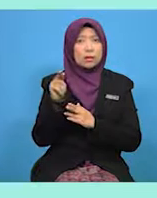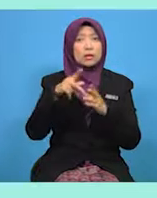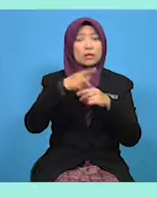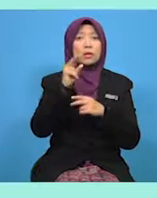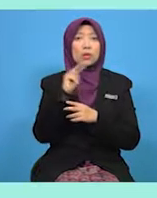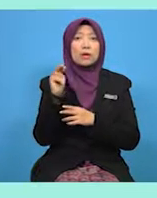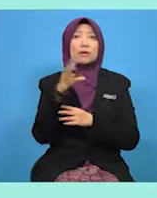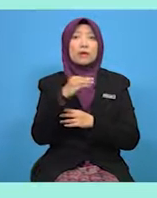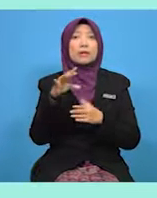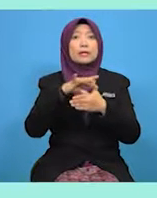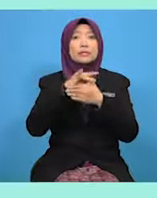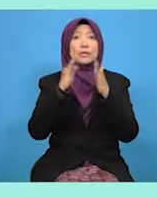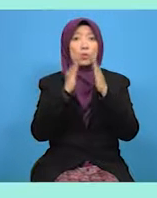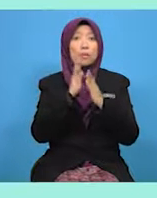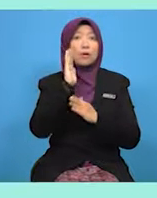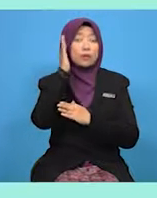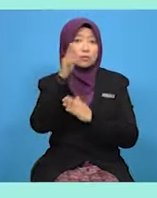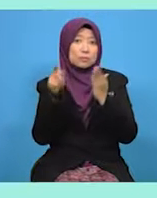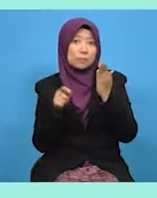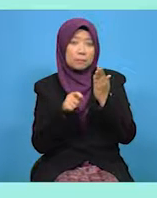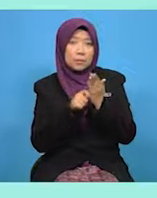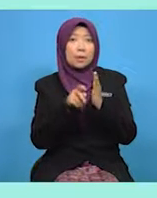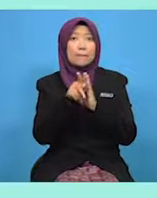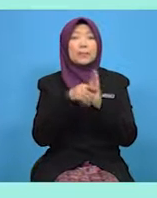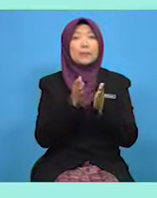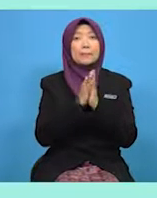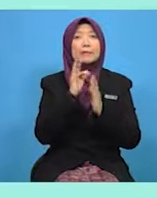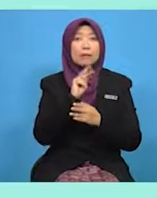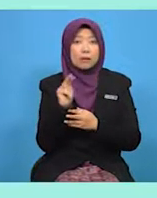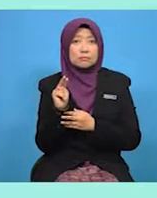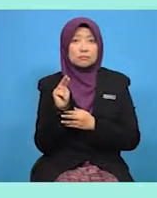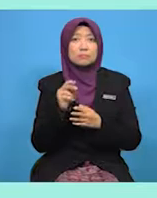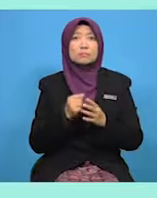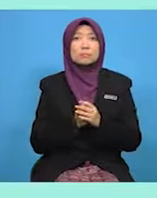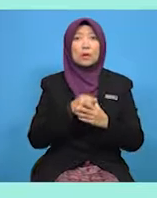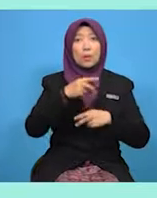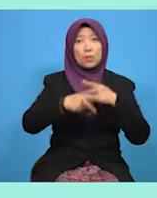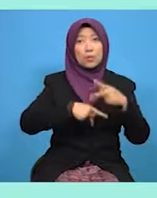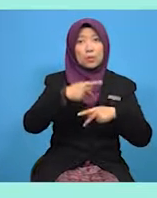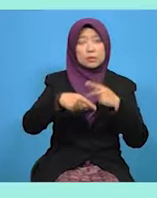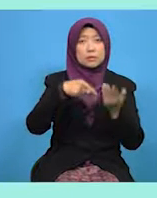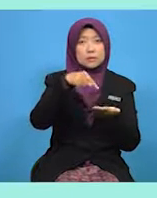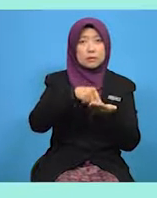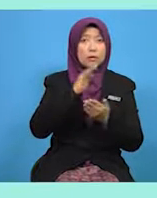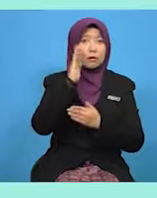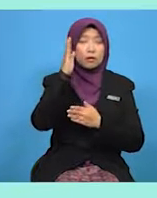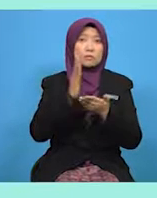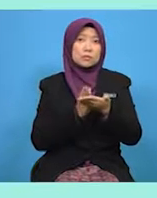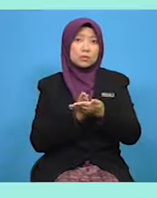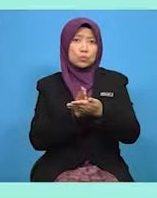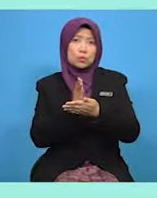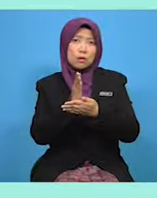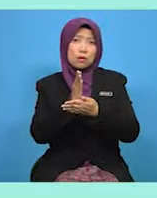dan isi rumah akan menambah permintaan. Proses ini akan